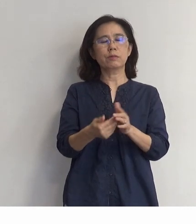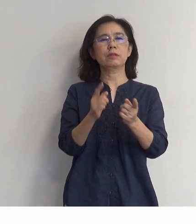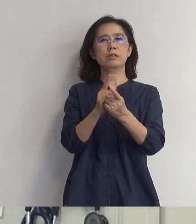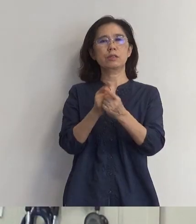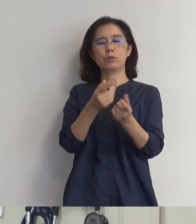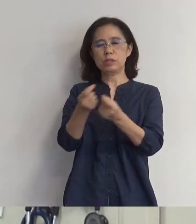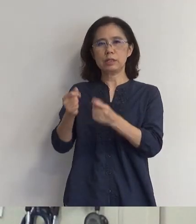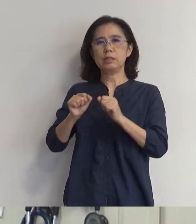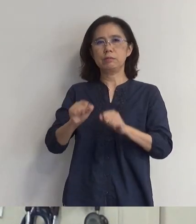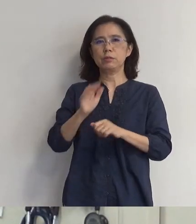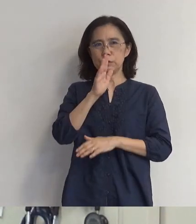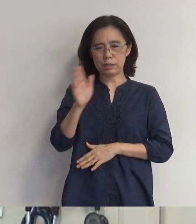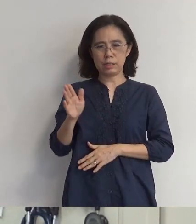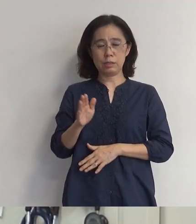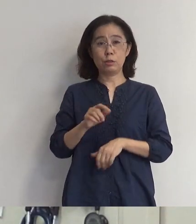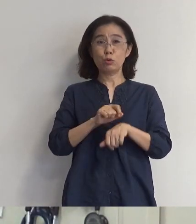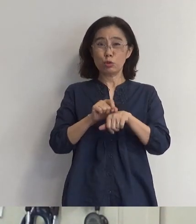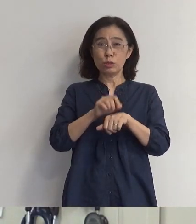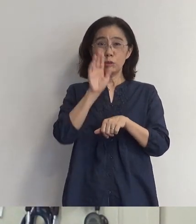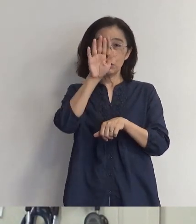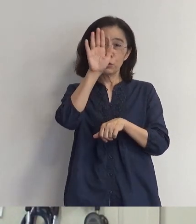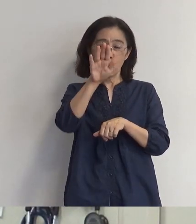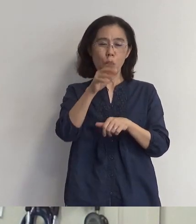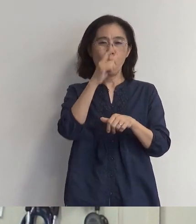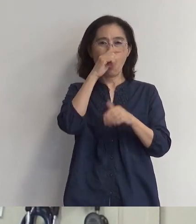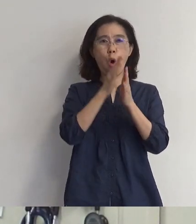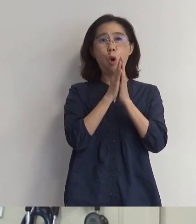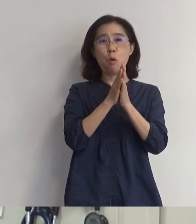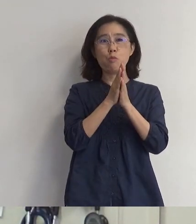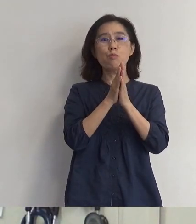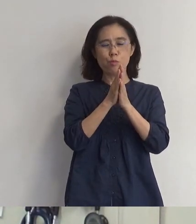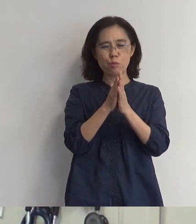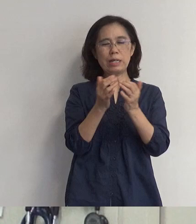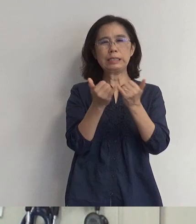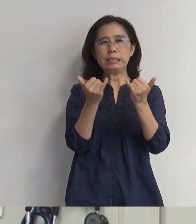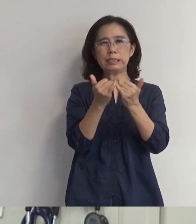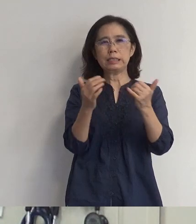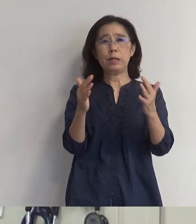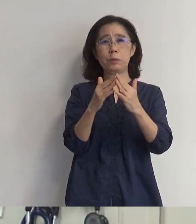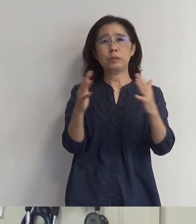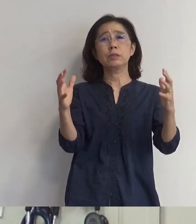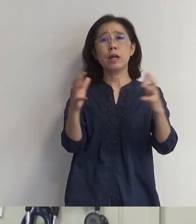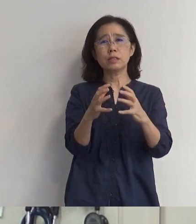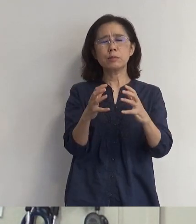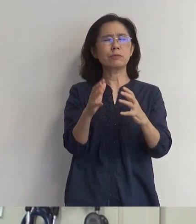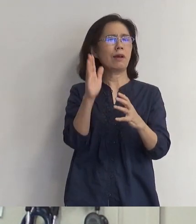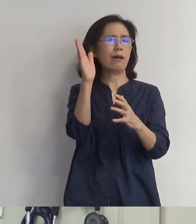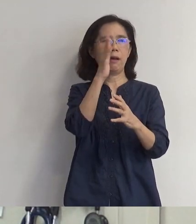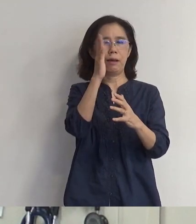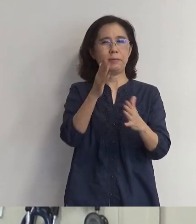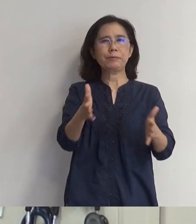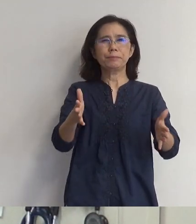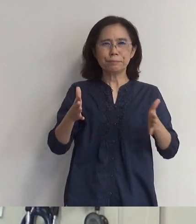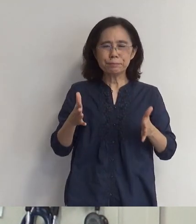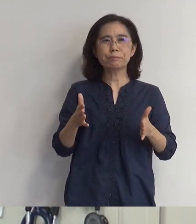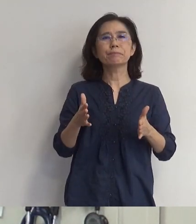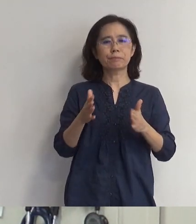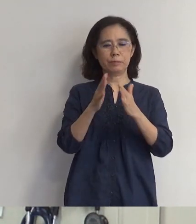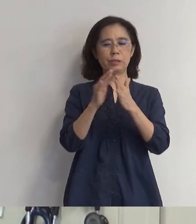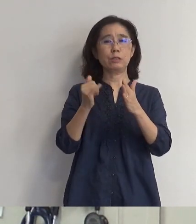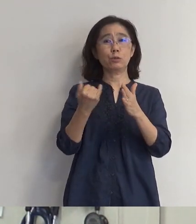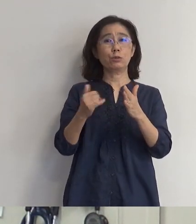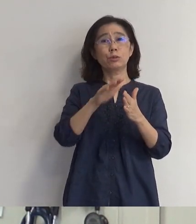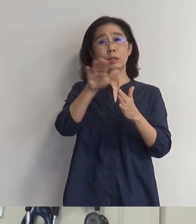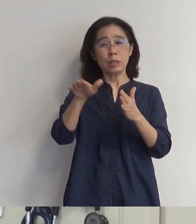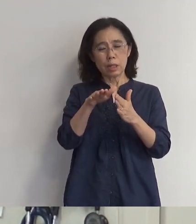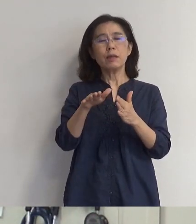します。特にこのお盆については親族で集まることはお控え、ご家族だ